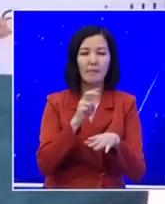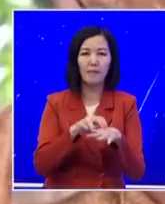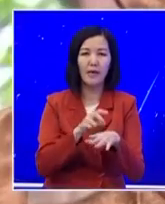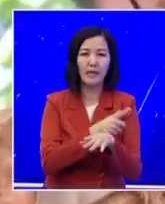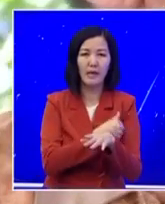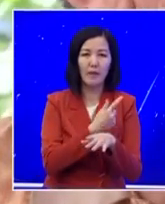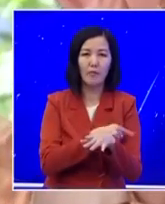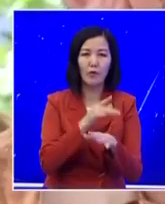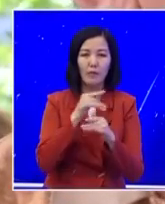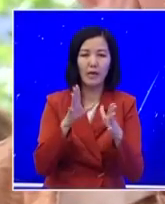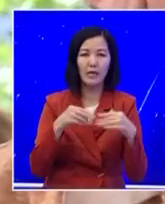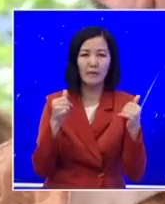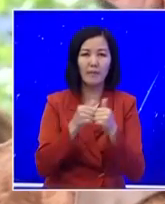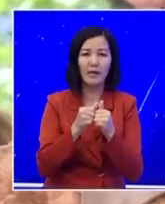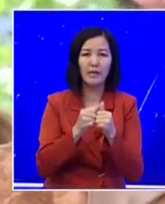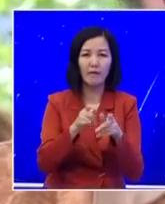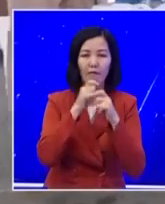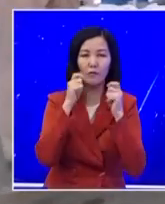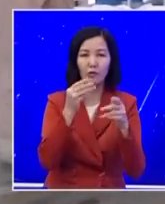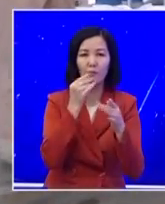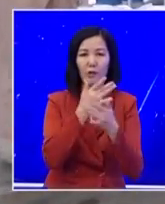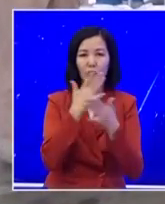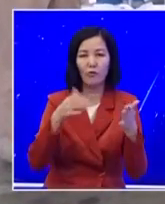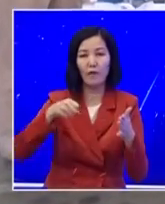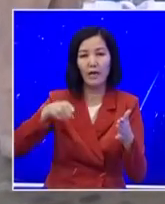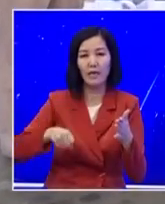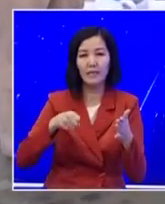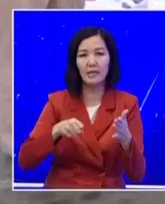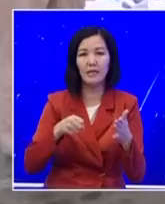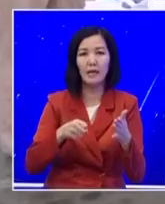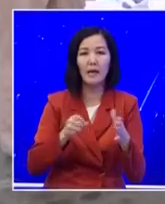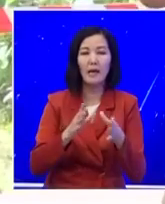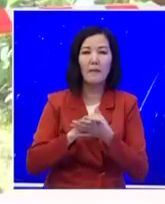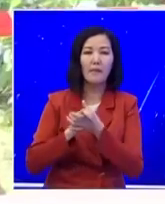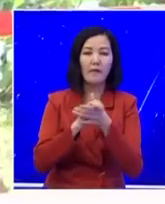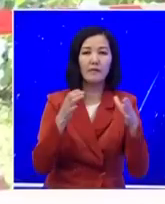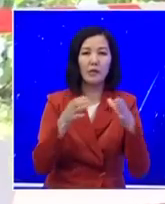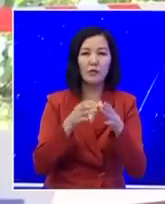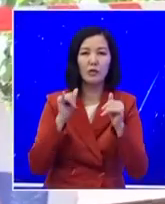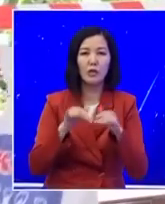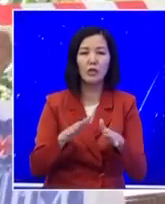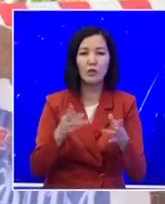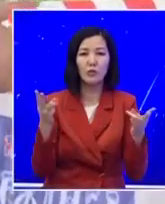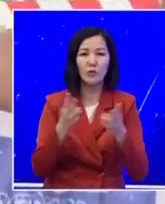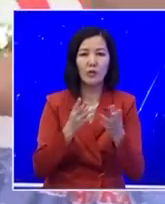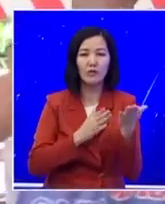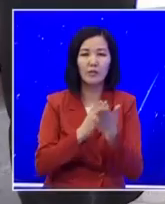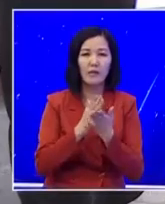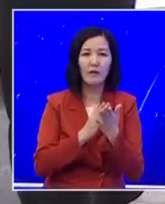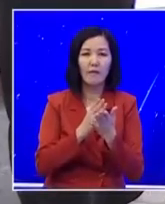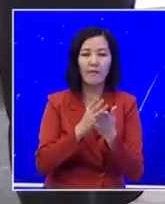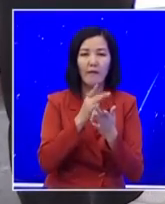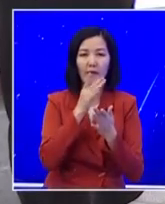числа многодетных и одиноких матерей вручены продуктовые корзины. Таким образом, профсоюз решил поддержать нуждающихся сотрудников в